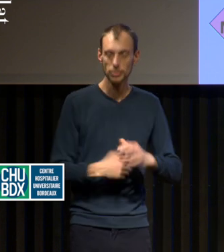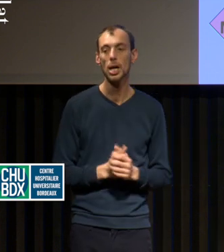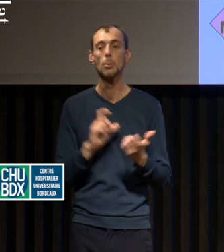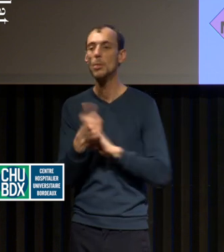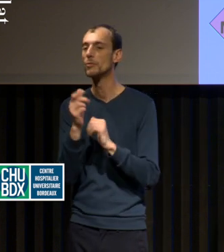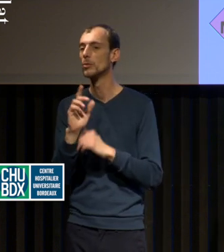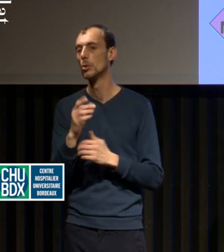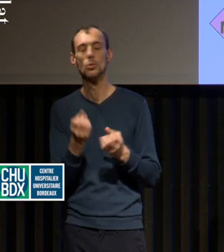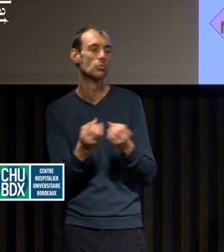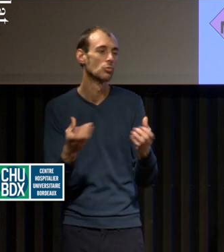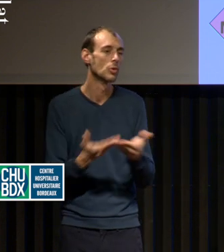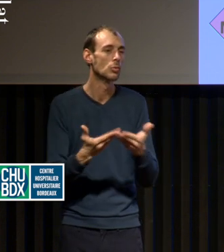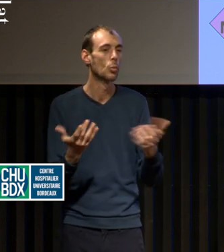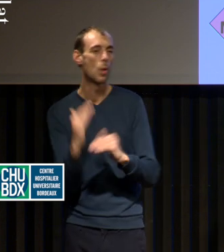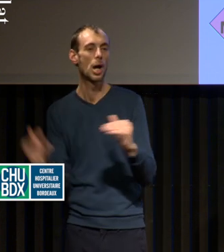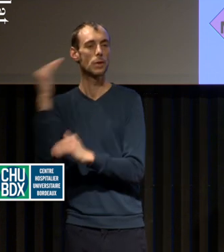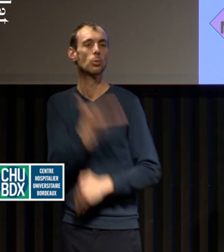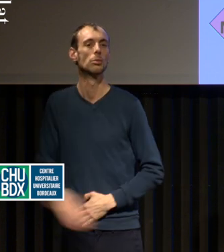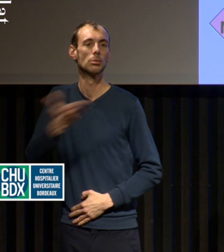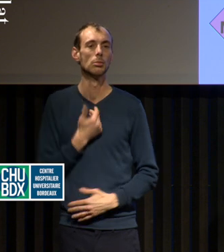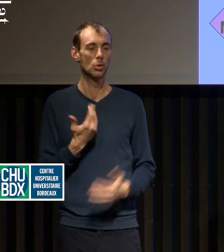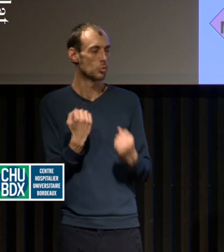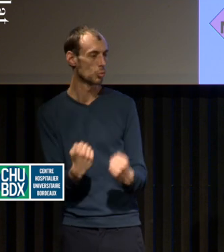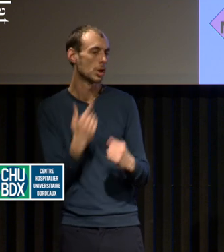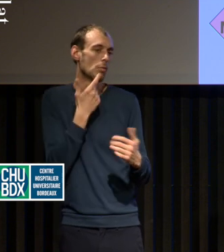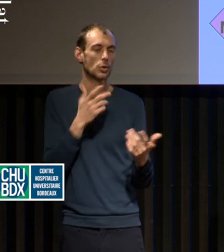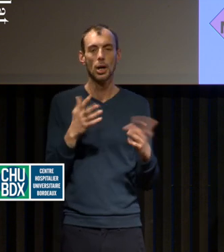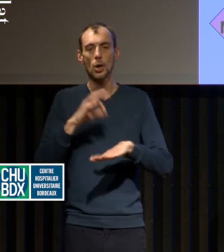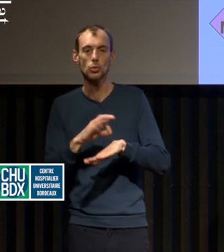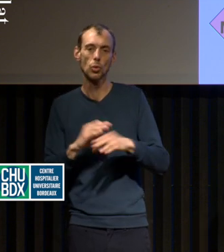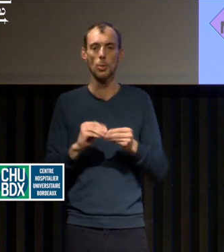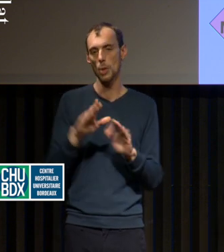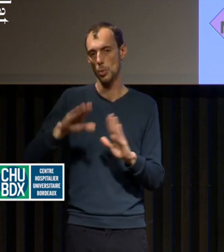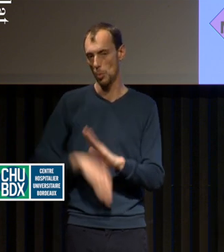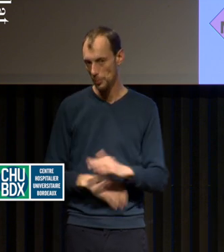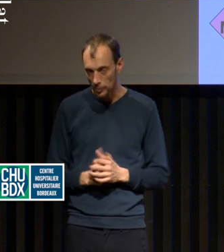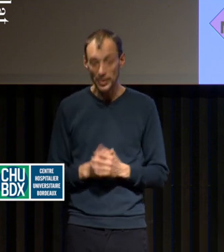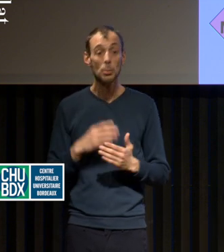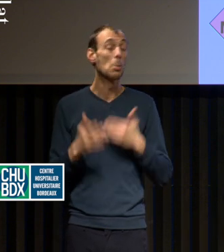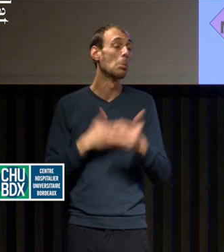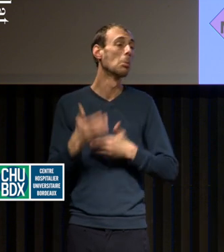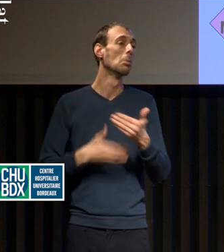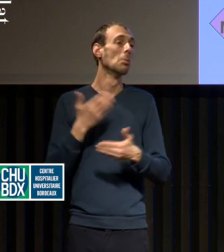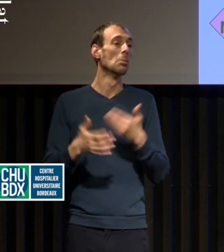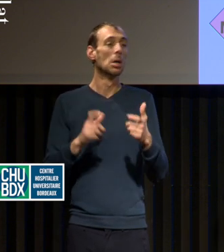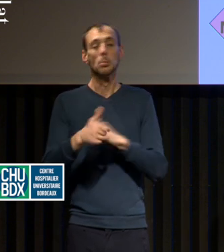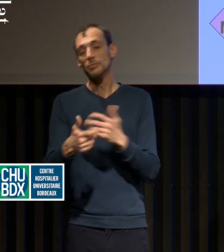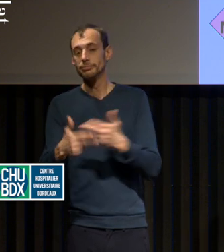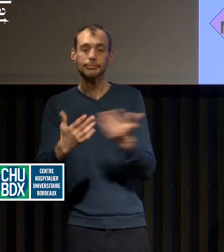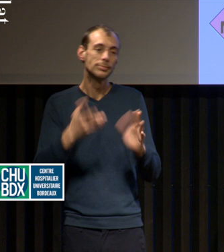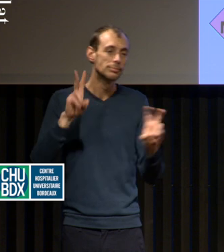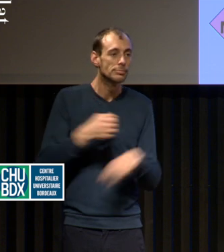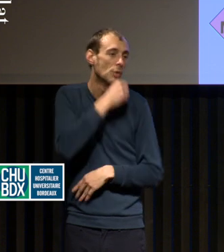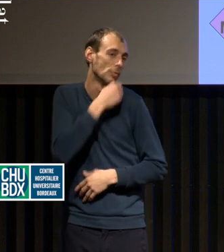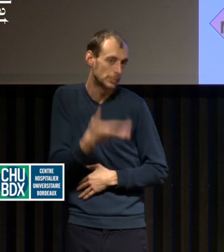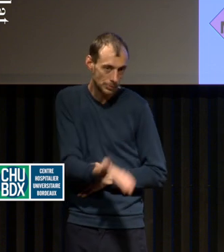Donc, et puis, on a beaucoup moins de soucis de santé. Mais avec les années qui passent et quand on arrive dans un âge assez avancé, notre microbiote